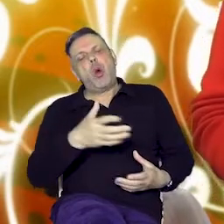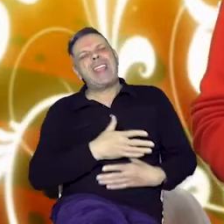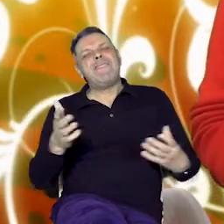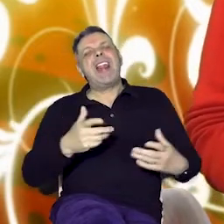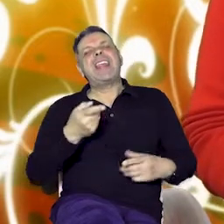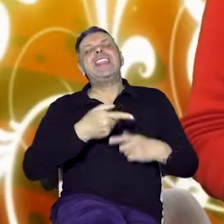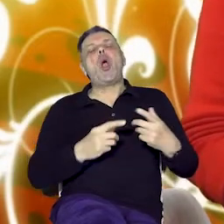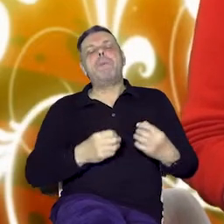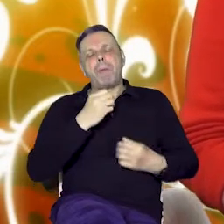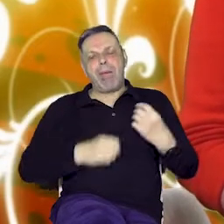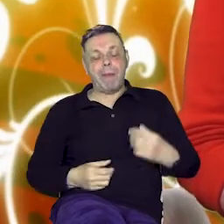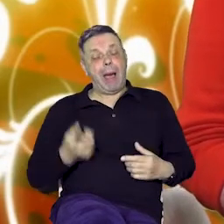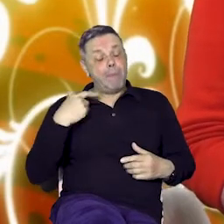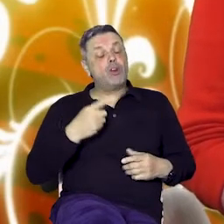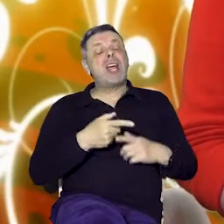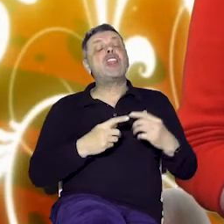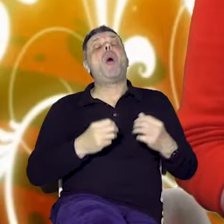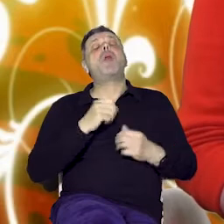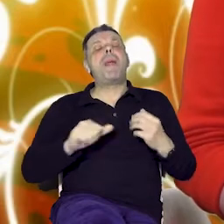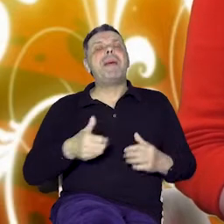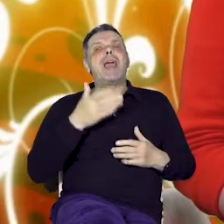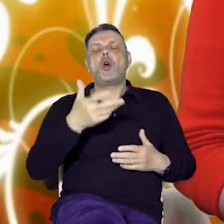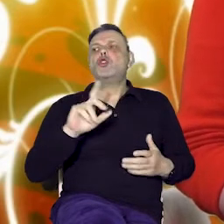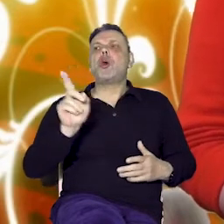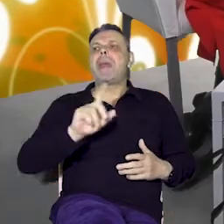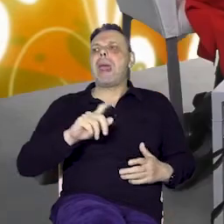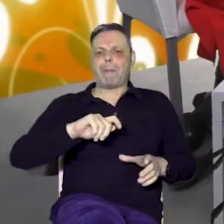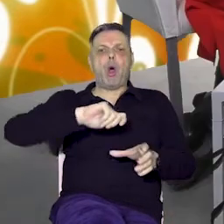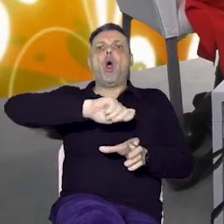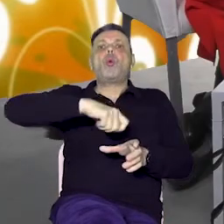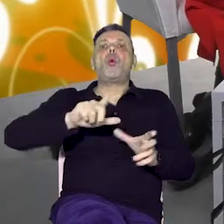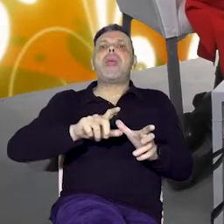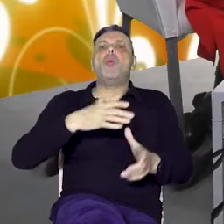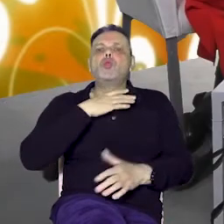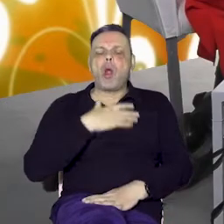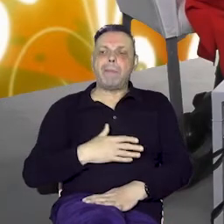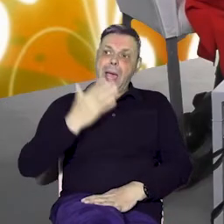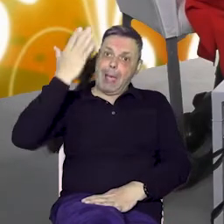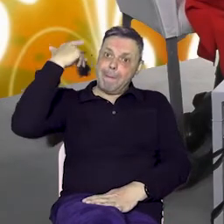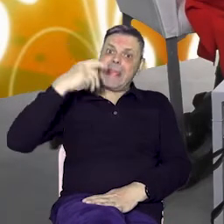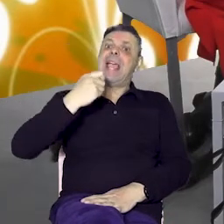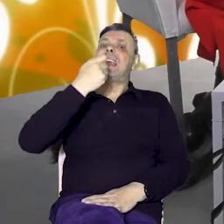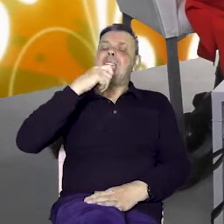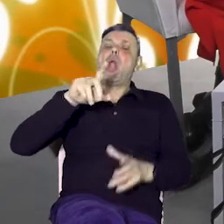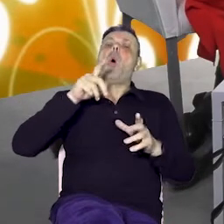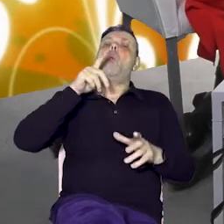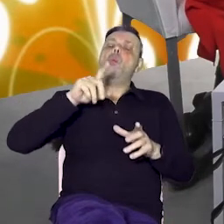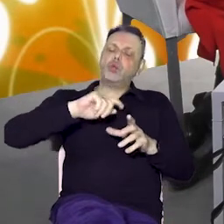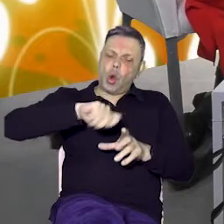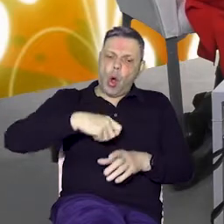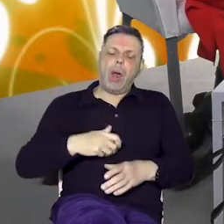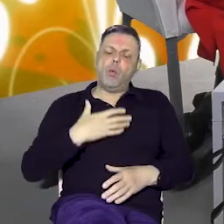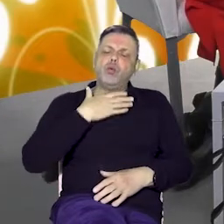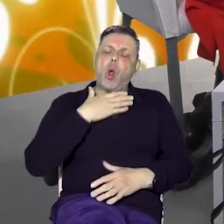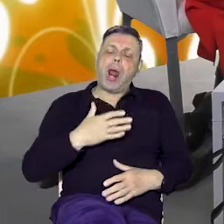A možda dio problema i to što nemamo kuhinje u školama. Tako gledajte, nekada se jelo u školama. Znate, imalo svi domaćinstvo, mi